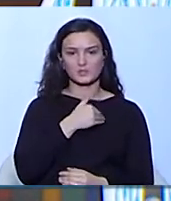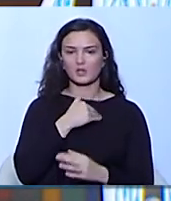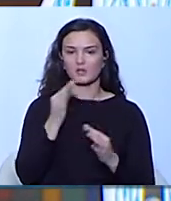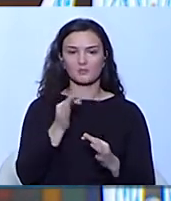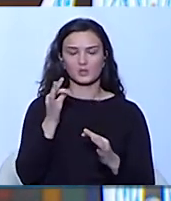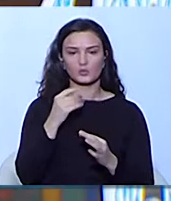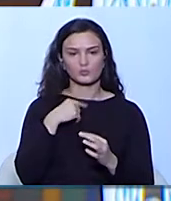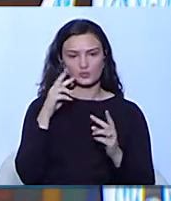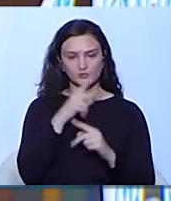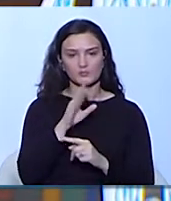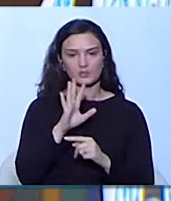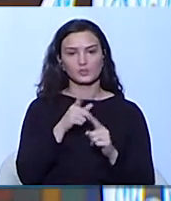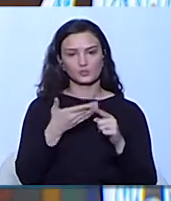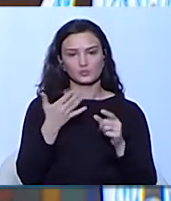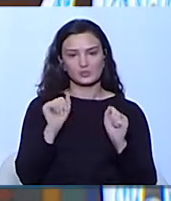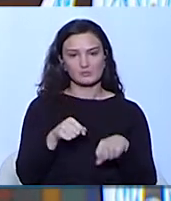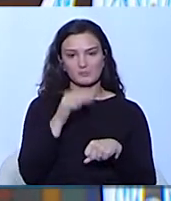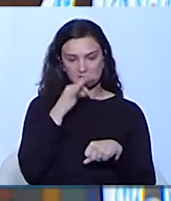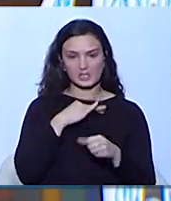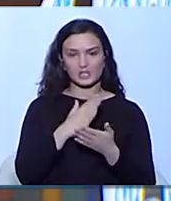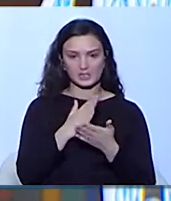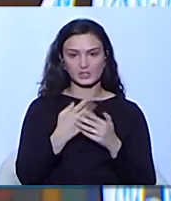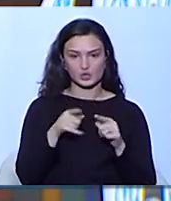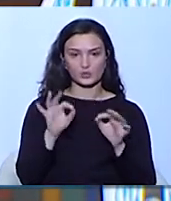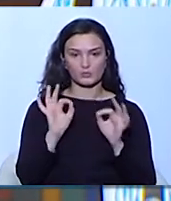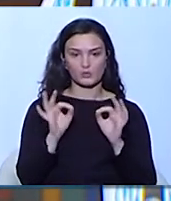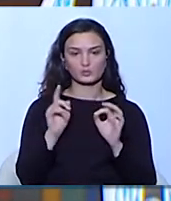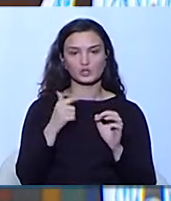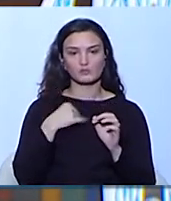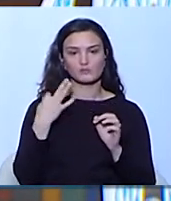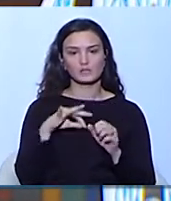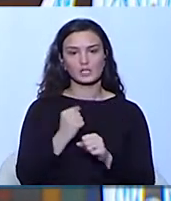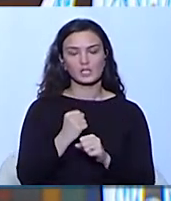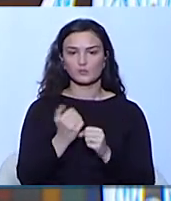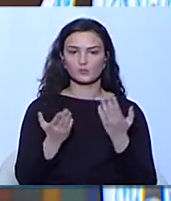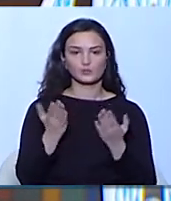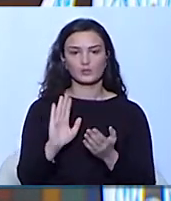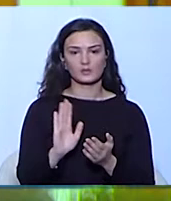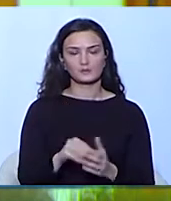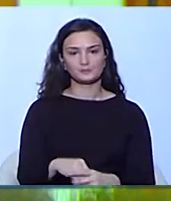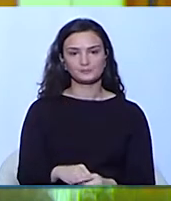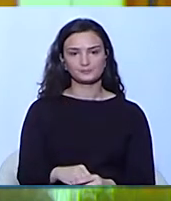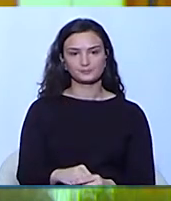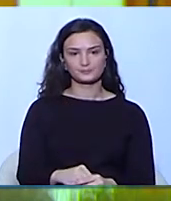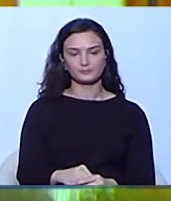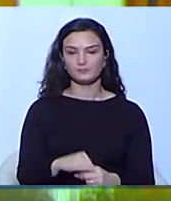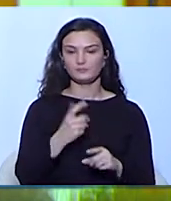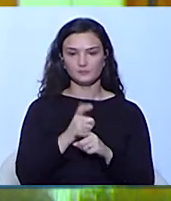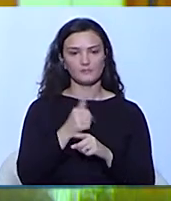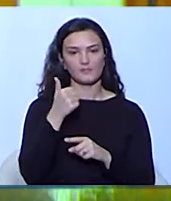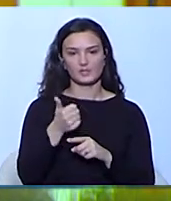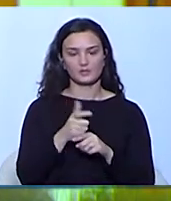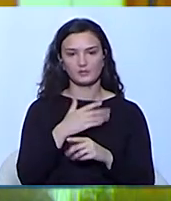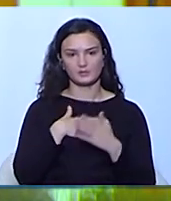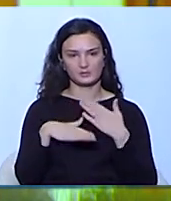არაფერი გამომეპაროს, თუ შეიძლება მითხარით, არის ეს ნორმის ფარგლებში, რასაც ჩემი შვილი აკეთებს თუ არა. ეს ძალიან კარგია და ძალიან გვიხარია.